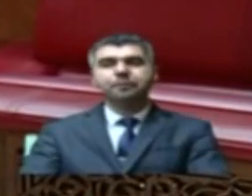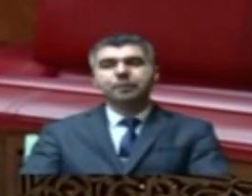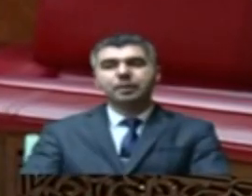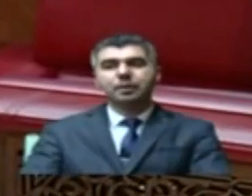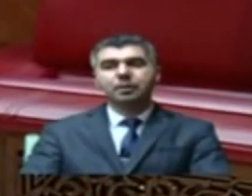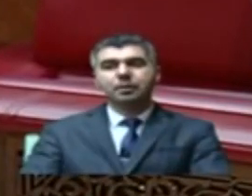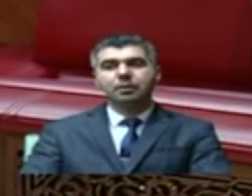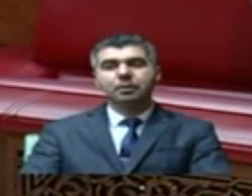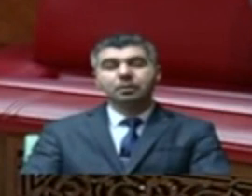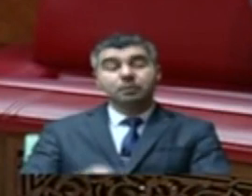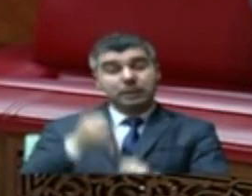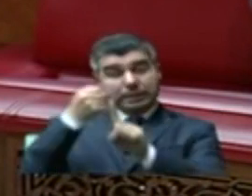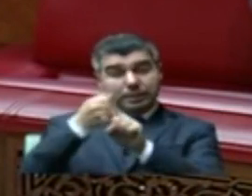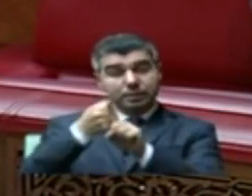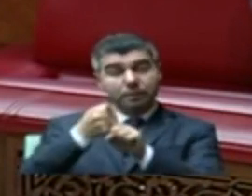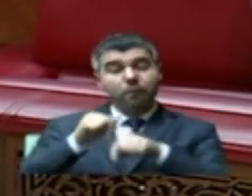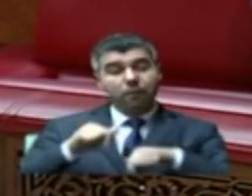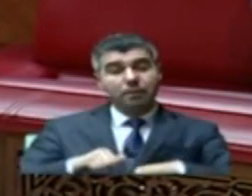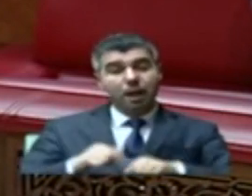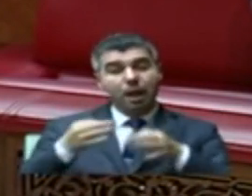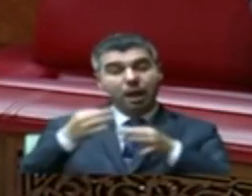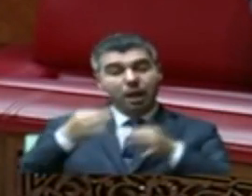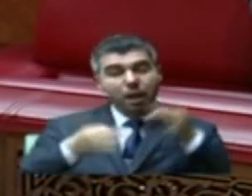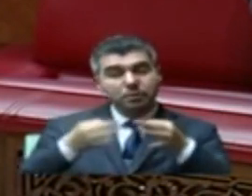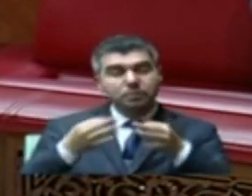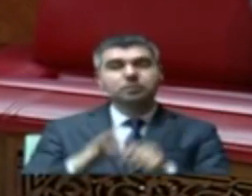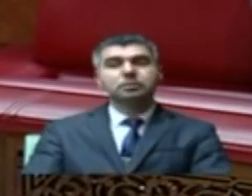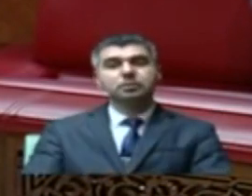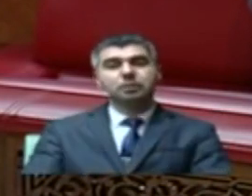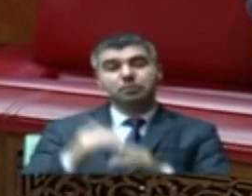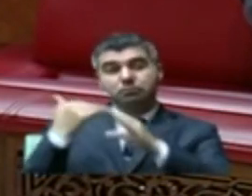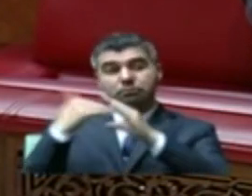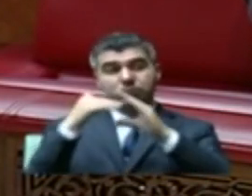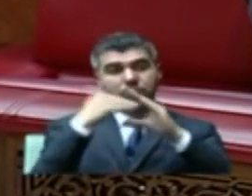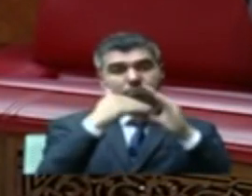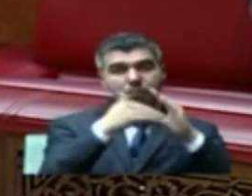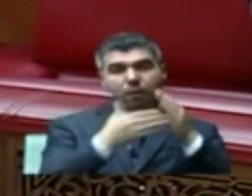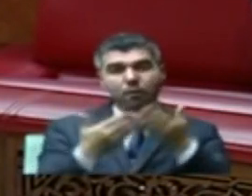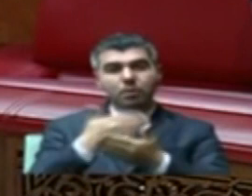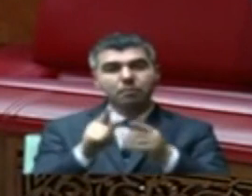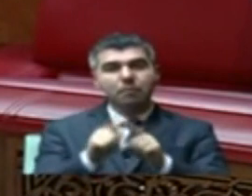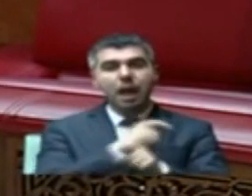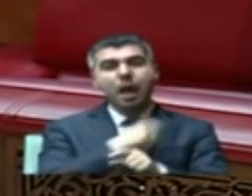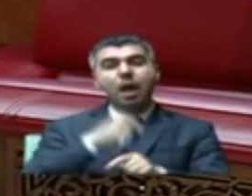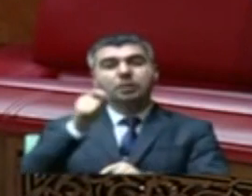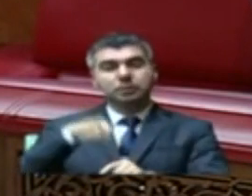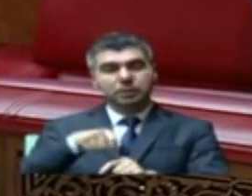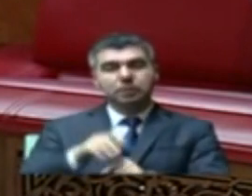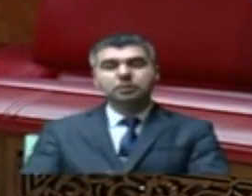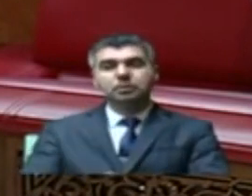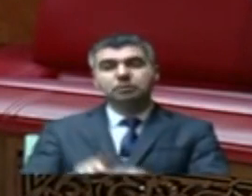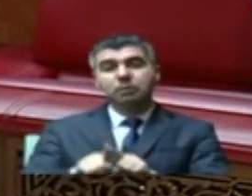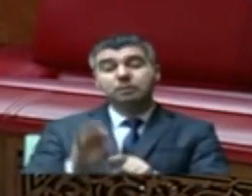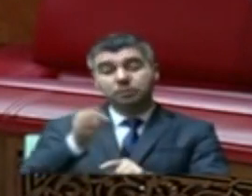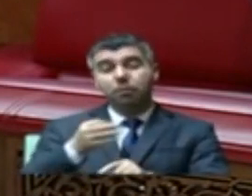في هذا المجال تعمل مجهود كبير، وفي وزارة العدل وجهنا دورية إلى المسؤولين القضائيين لحثهم